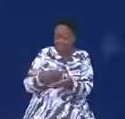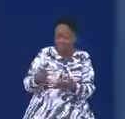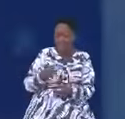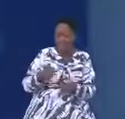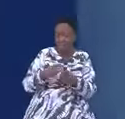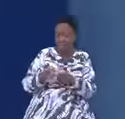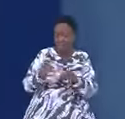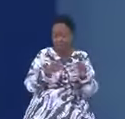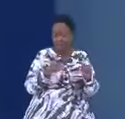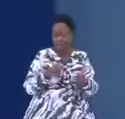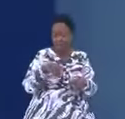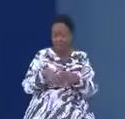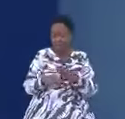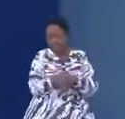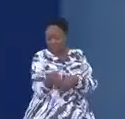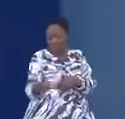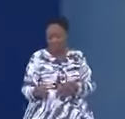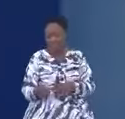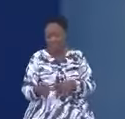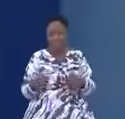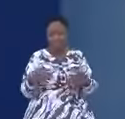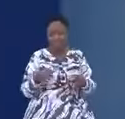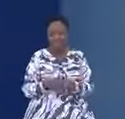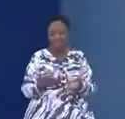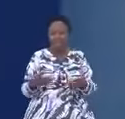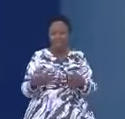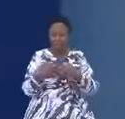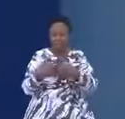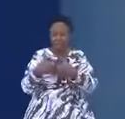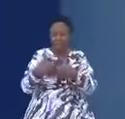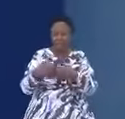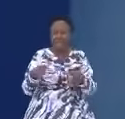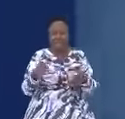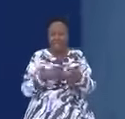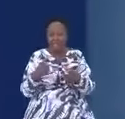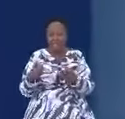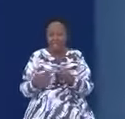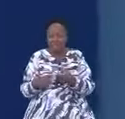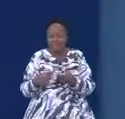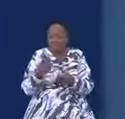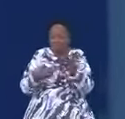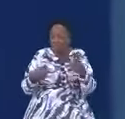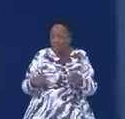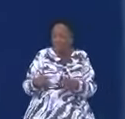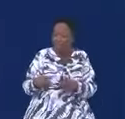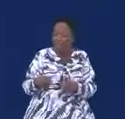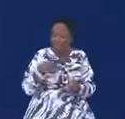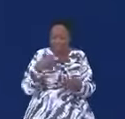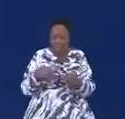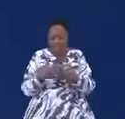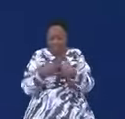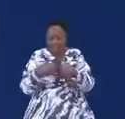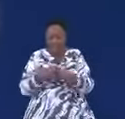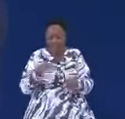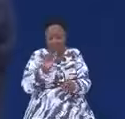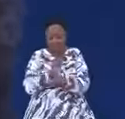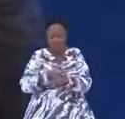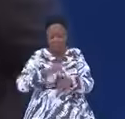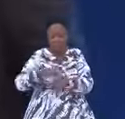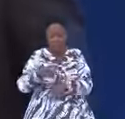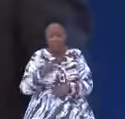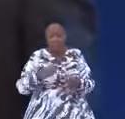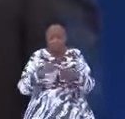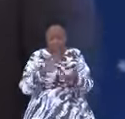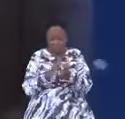ces bouts de papier sont utilisables ils sont vendables c'est deux bouts de papier sont devant le sas et la convention